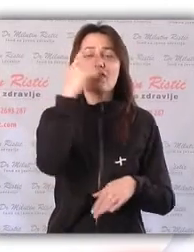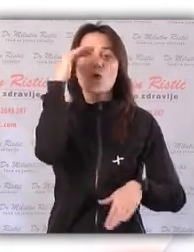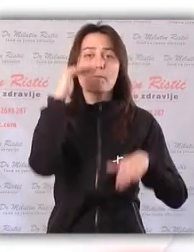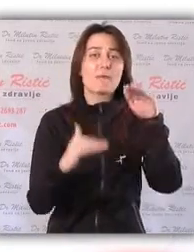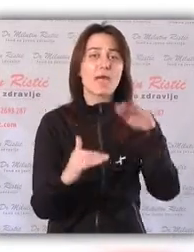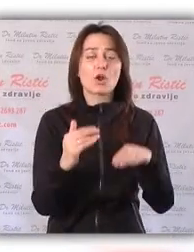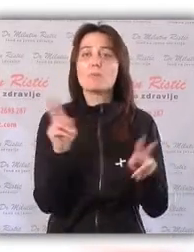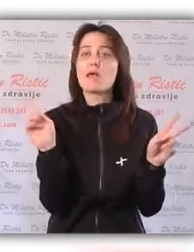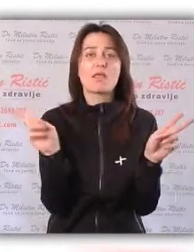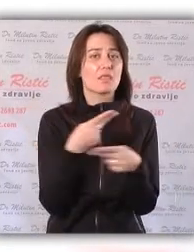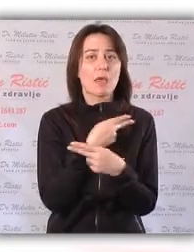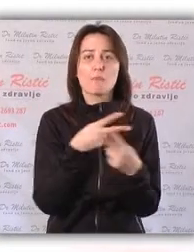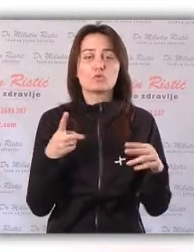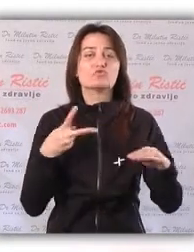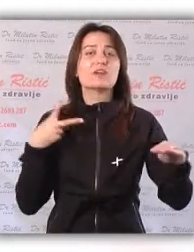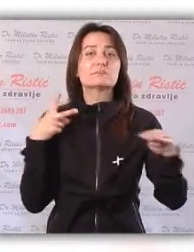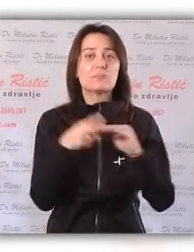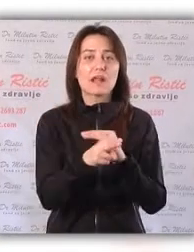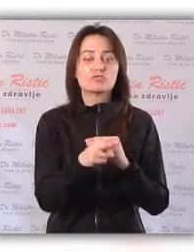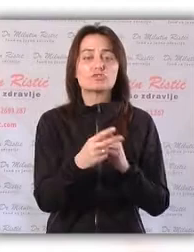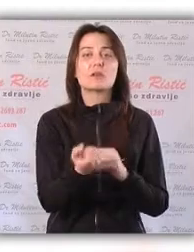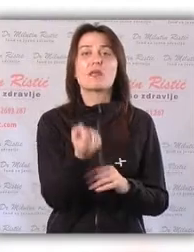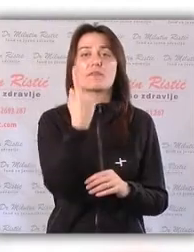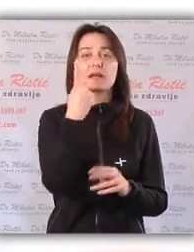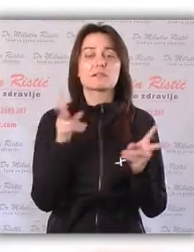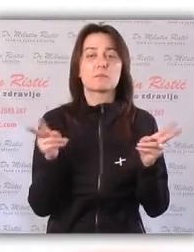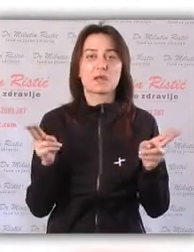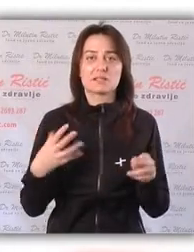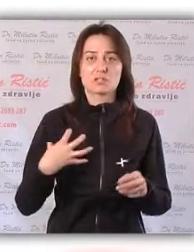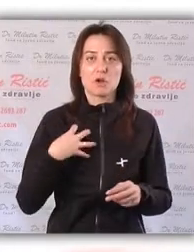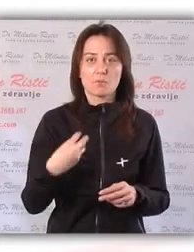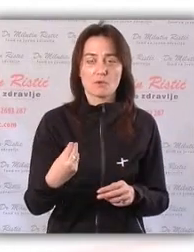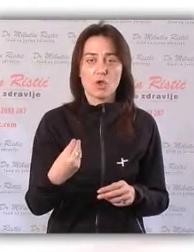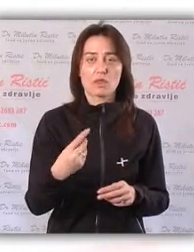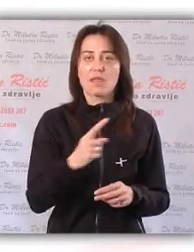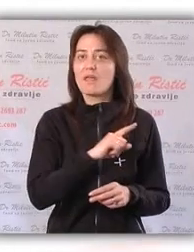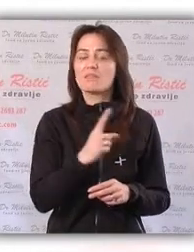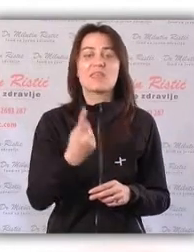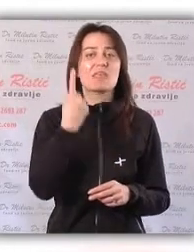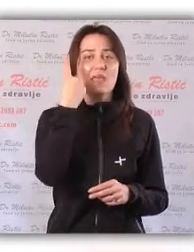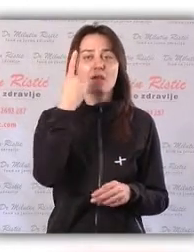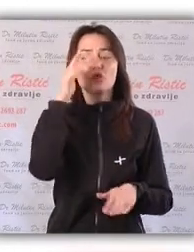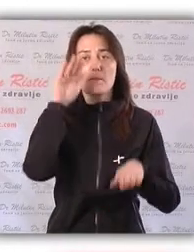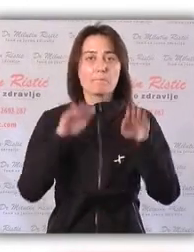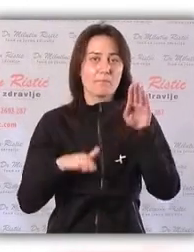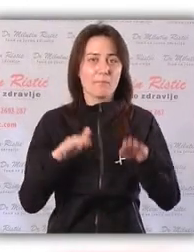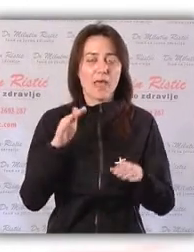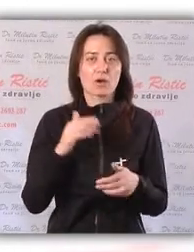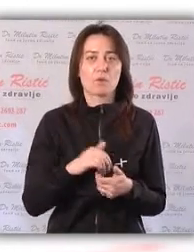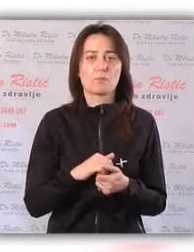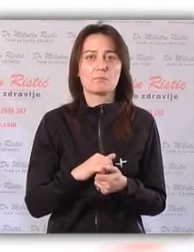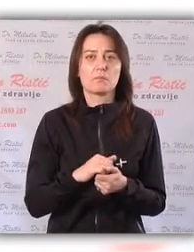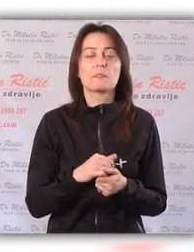nijednom merom nije moguće sprečiti nastanak karcinoma dojke, nijednom merom,